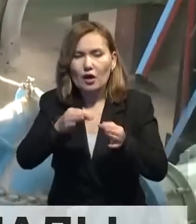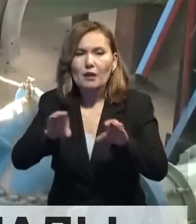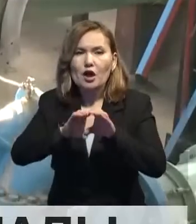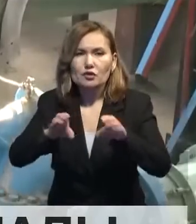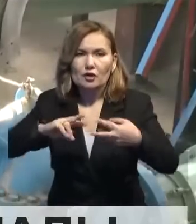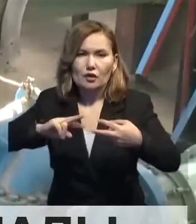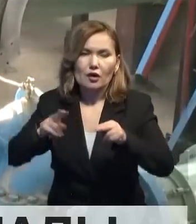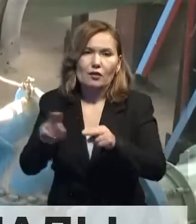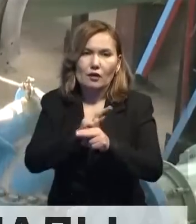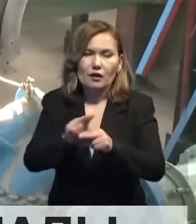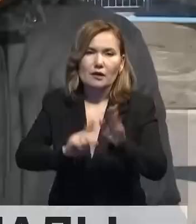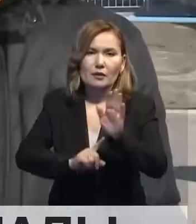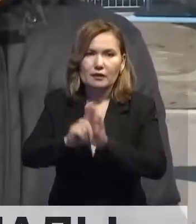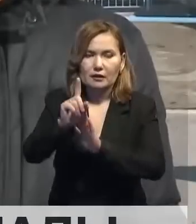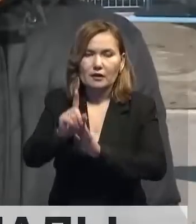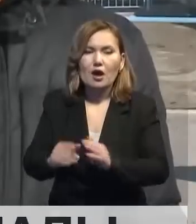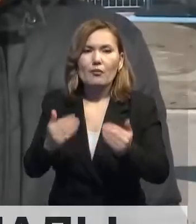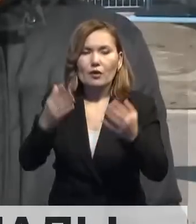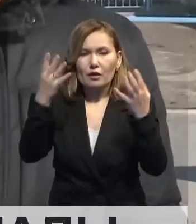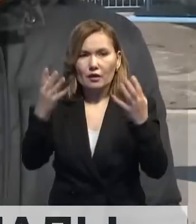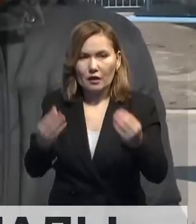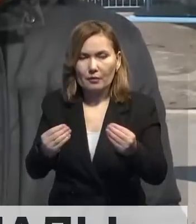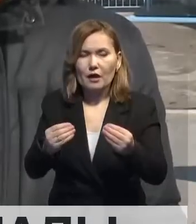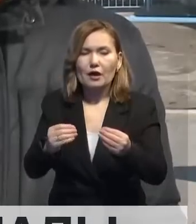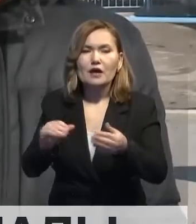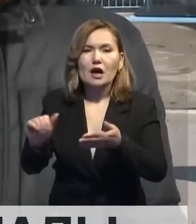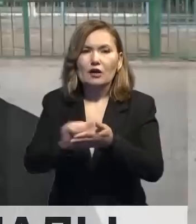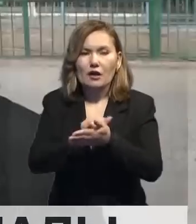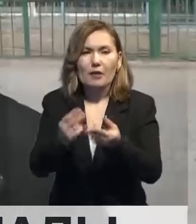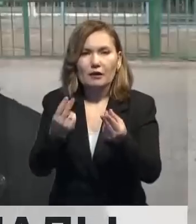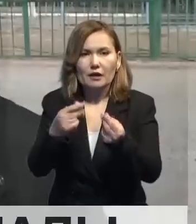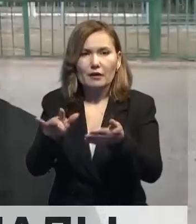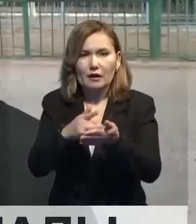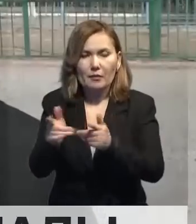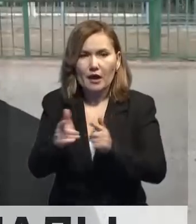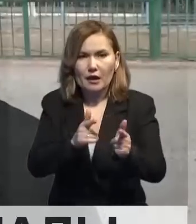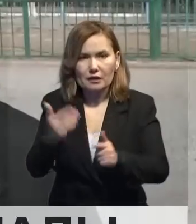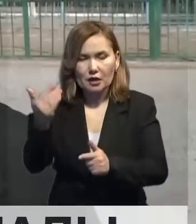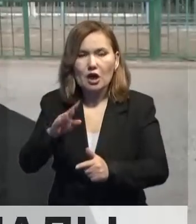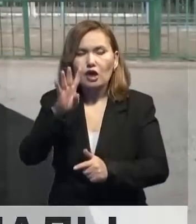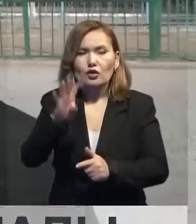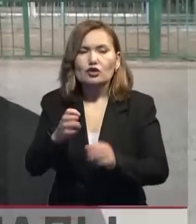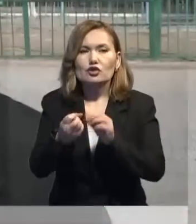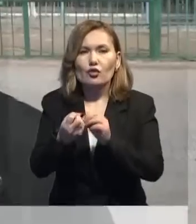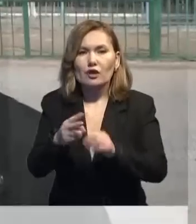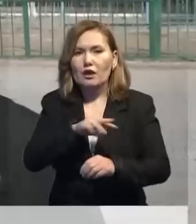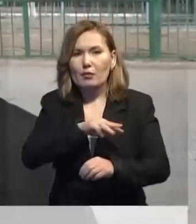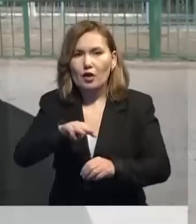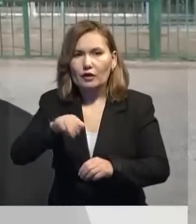жүйелерін жаңғырту қолға алынған. Бүгінгі күні жобалық сметалық құжаттама әзірленіп, 412 миллион